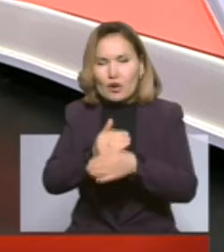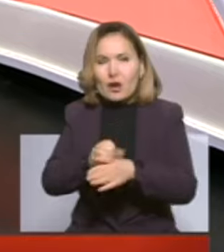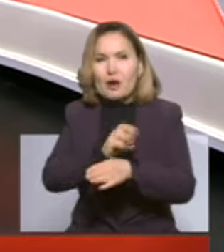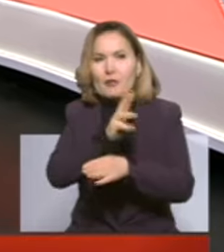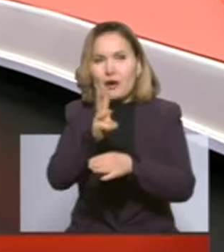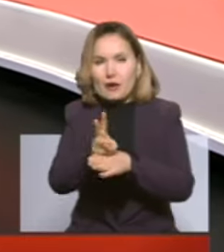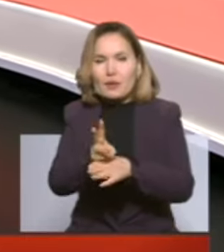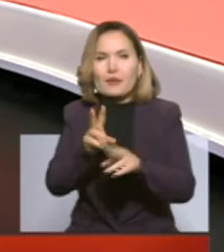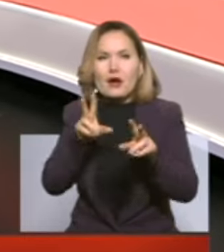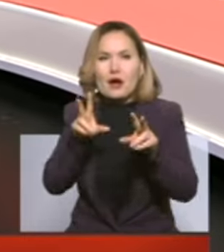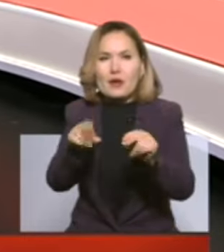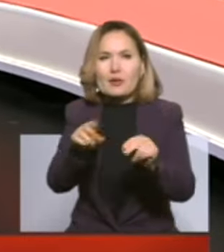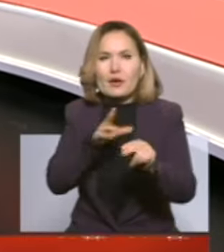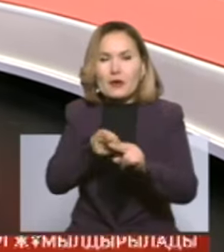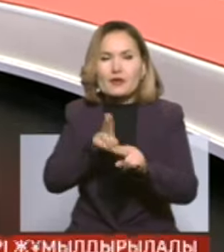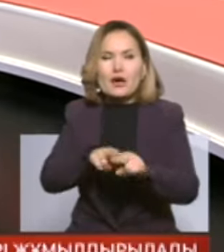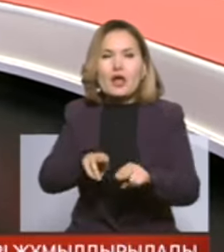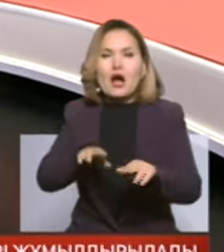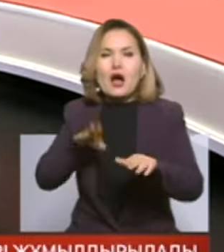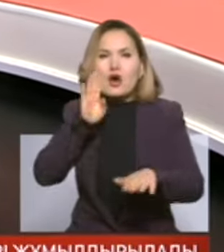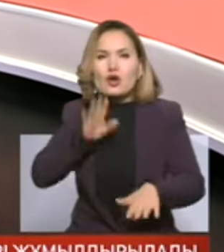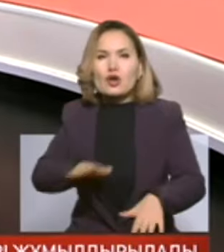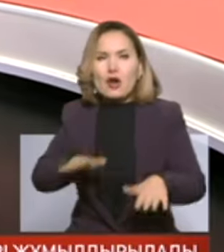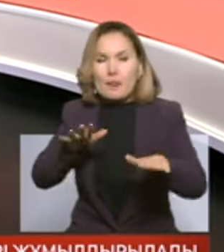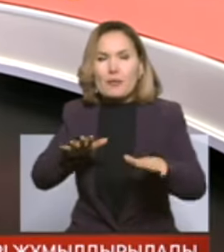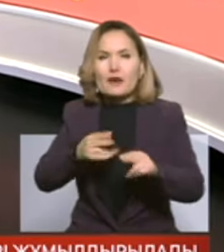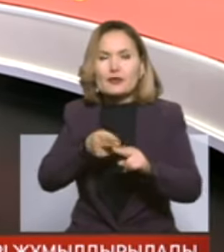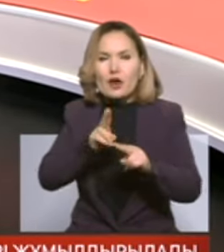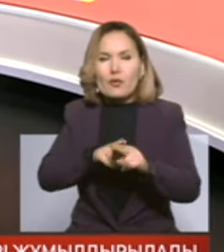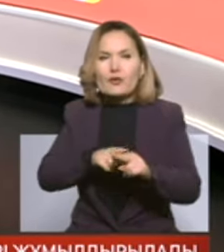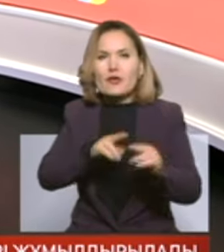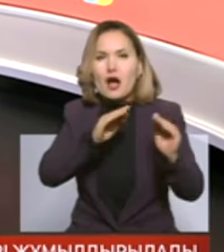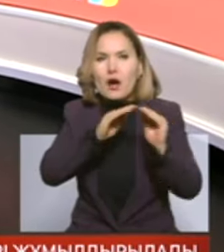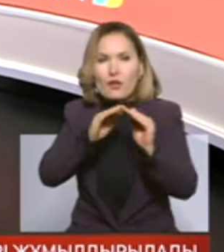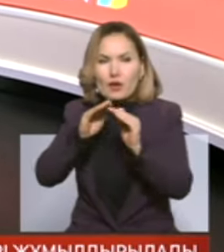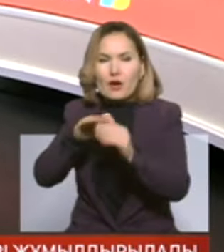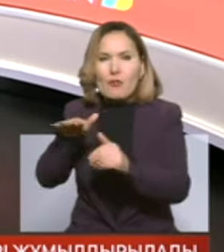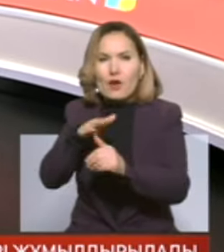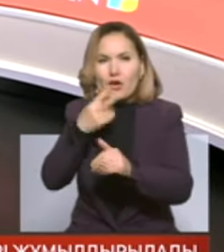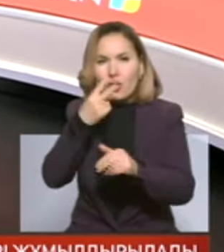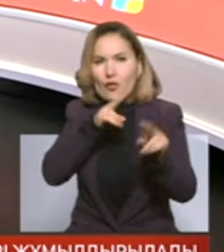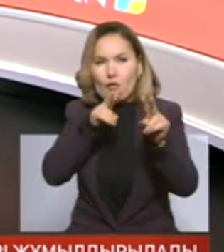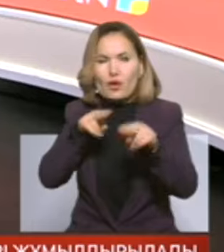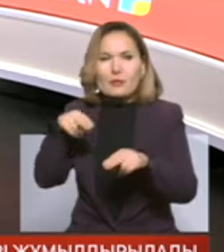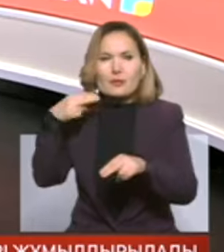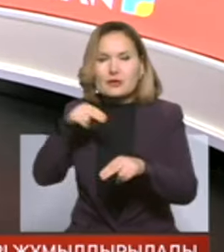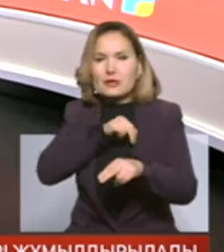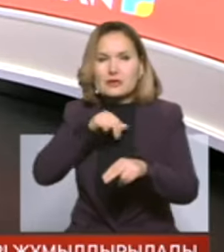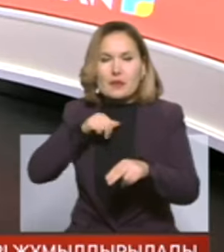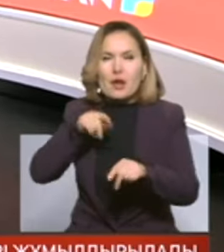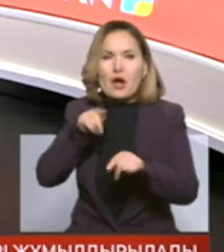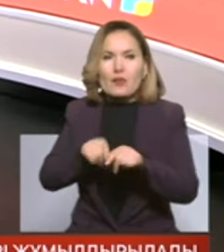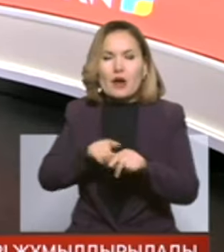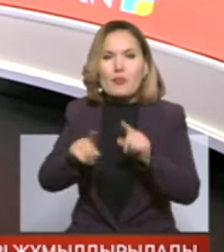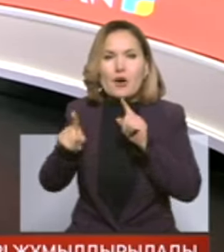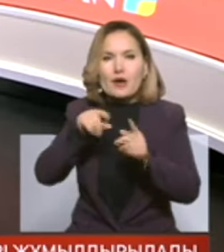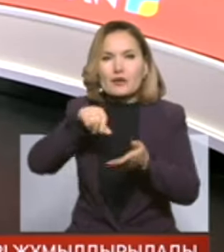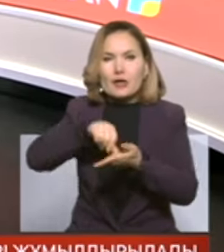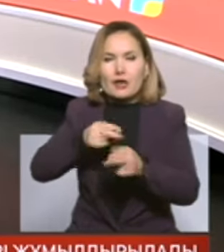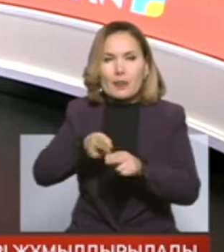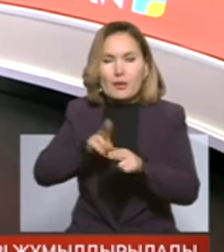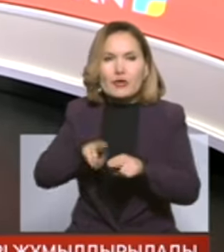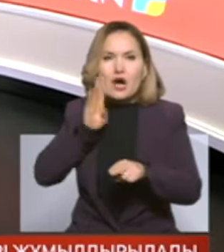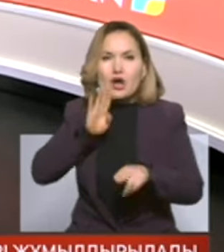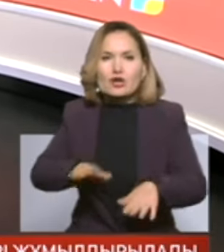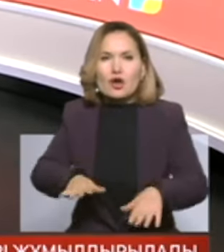көрсетілетінін қадап айтты. Қарғын судың астында қалған жерлерді тікұшақпен аралап, апат ауқымын көрді. Жедел штабтың отырысын өткізіп, мұндай